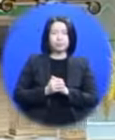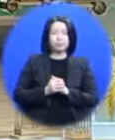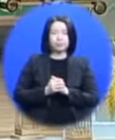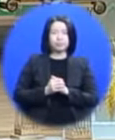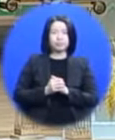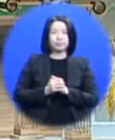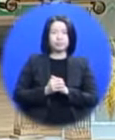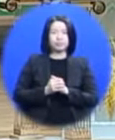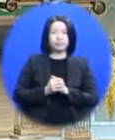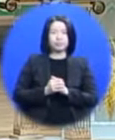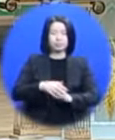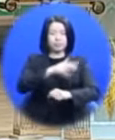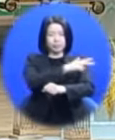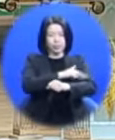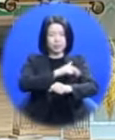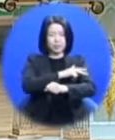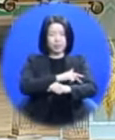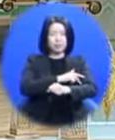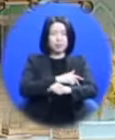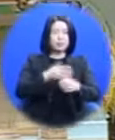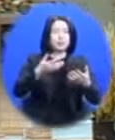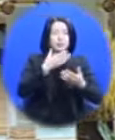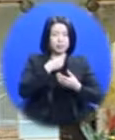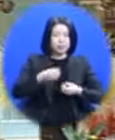집사님, 축하합니다.